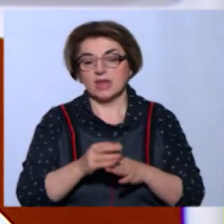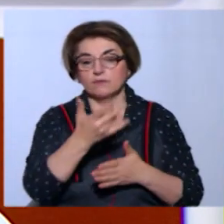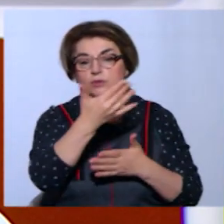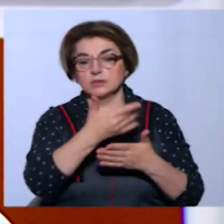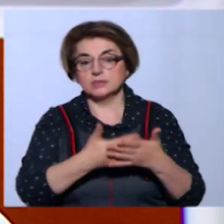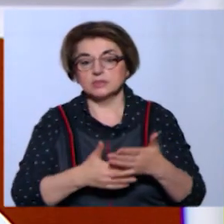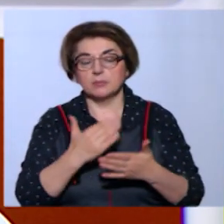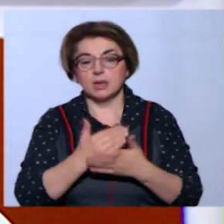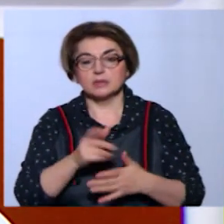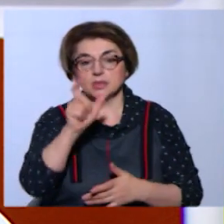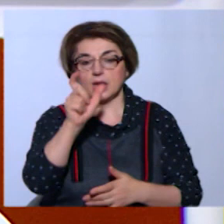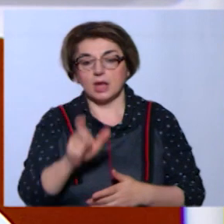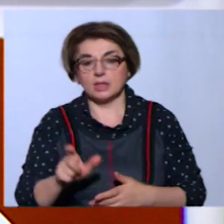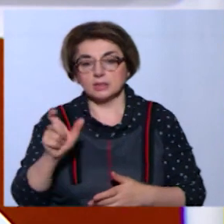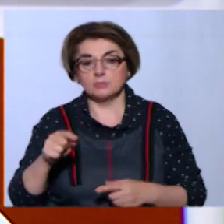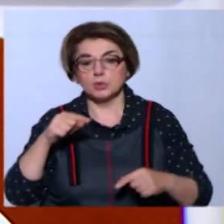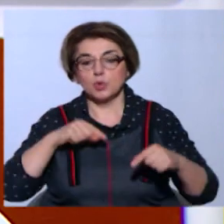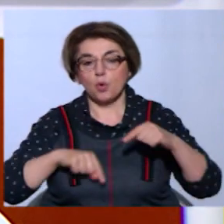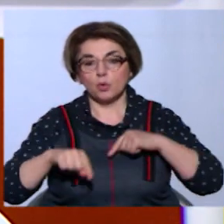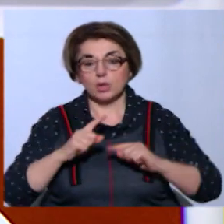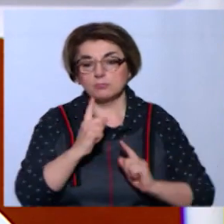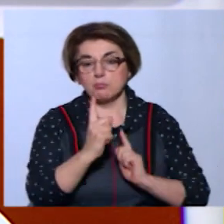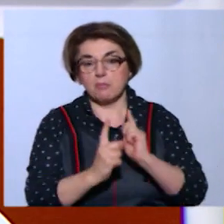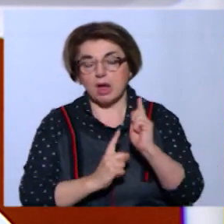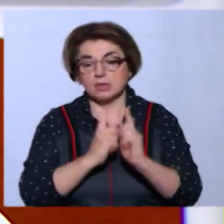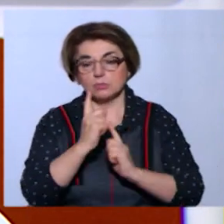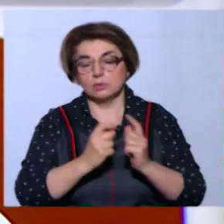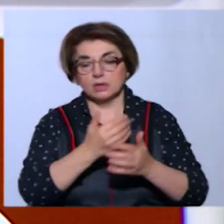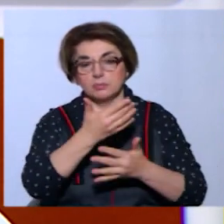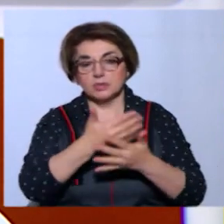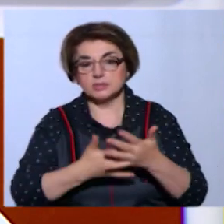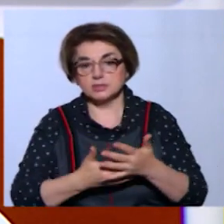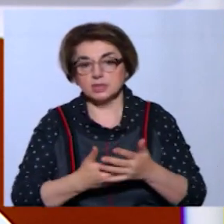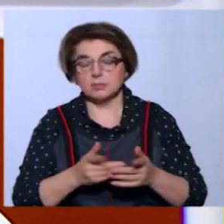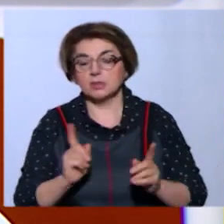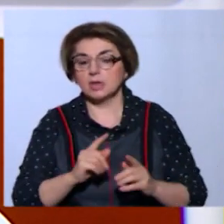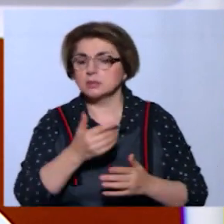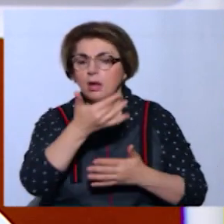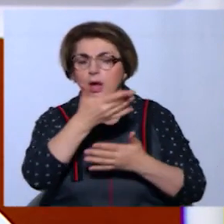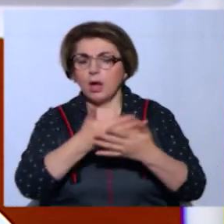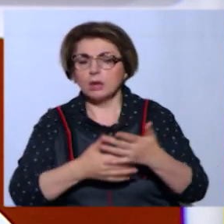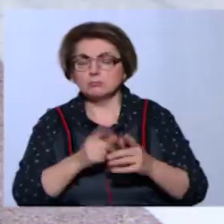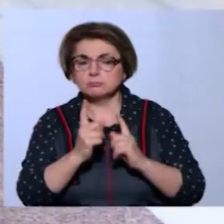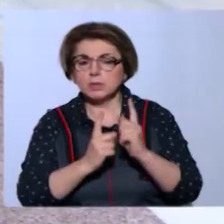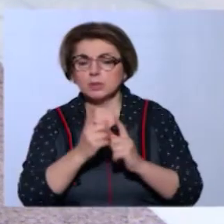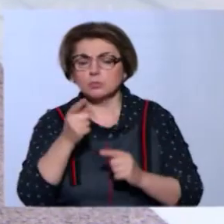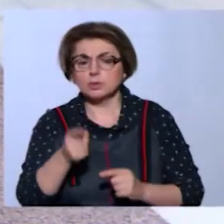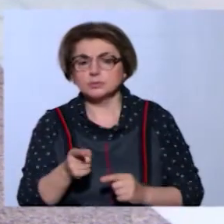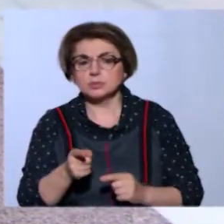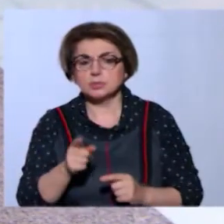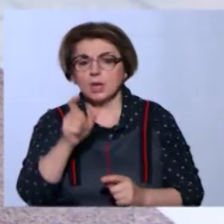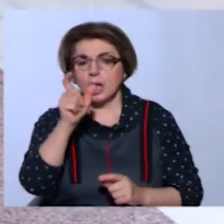არის ადამიანის ორგანიზმის მარეგულირებელი სისტემა. რას არეგულირებს იგი? იგი